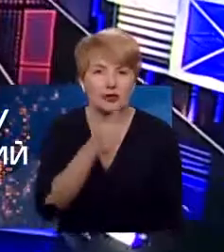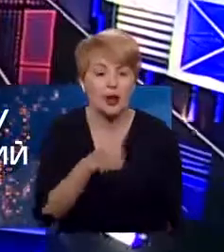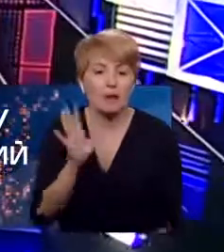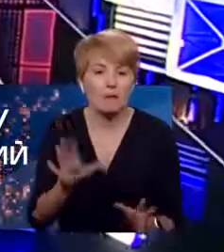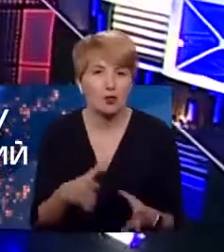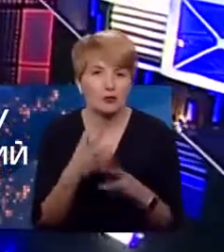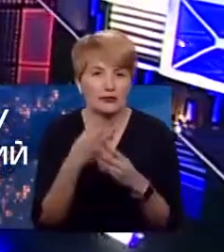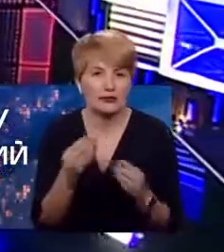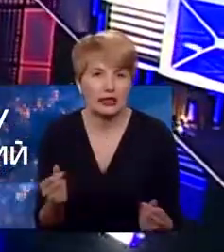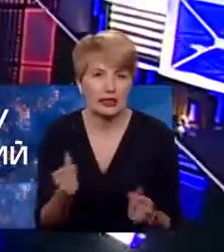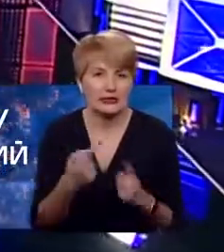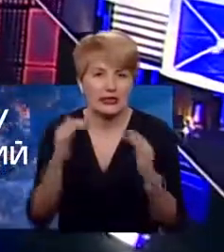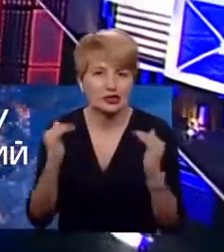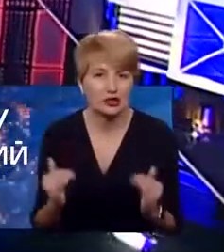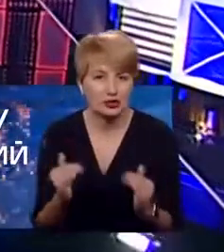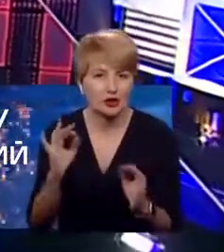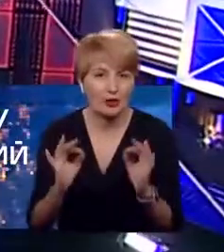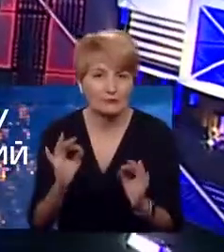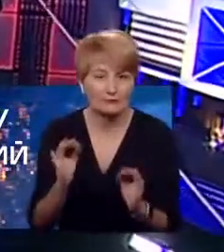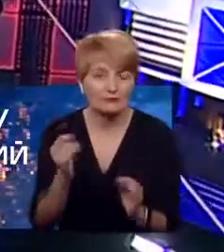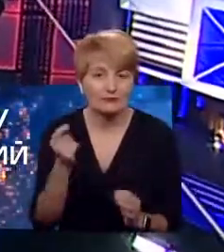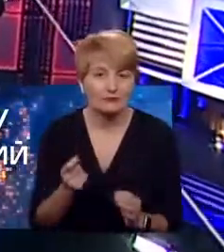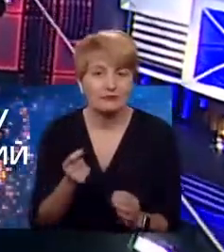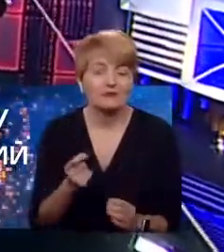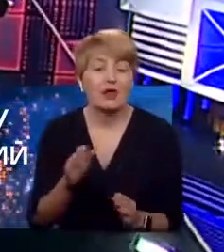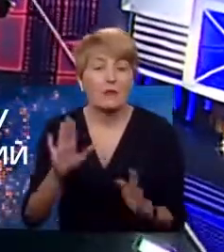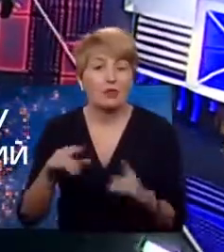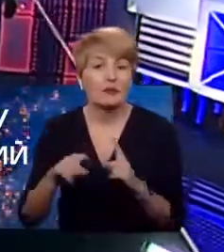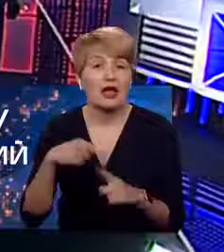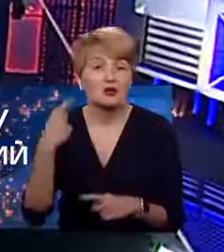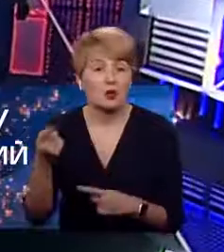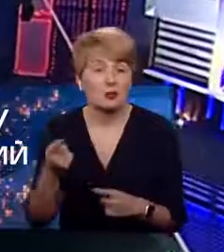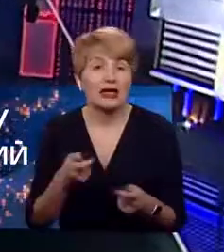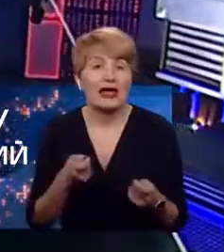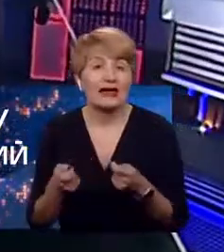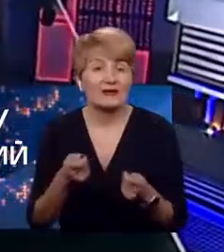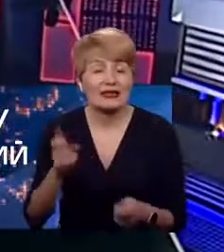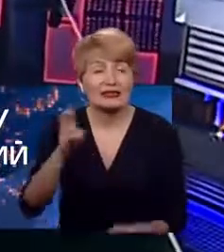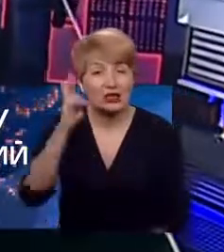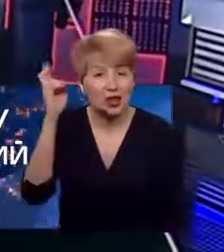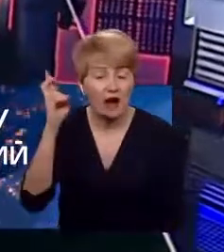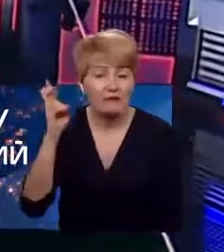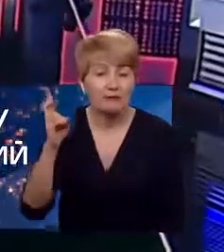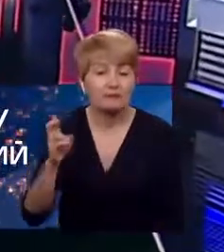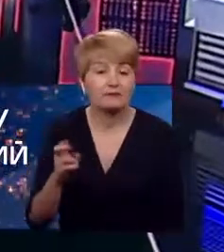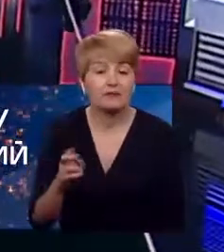зникла. Ця знижка зникла. І потім вже наступний керівник держави, пан Янукович,